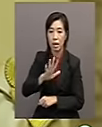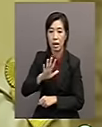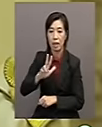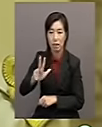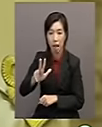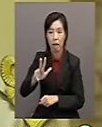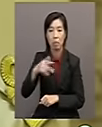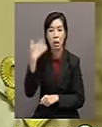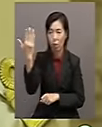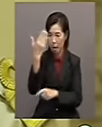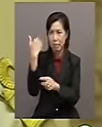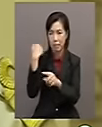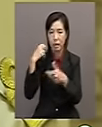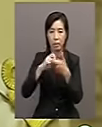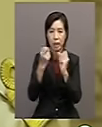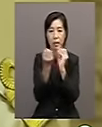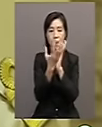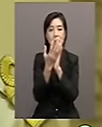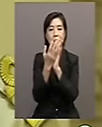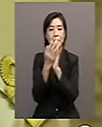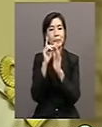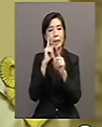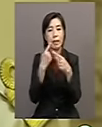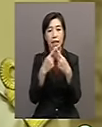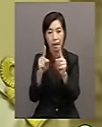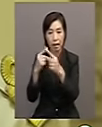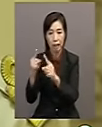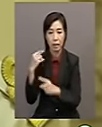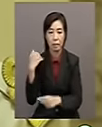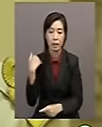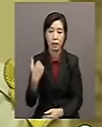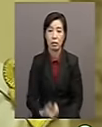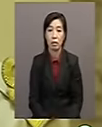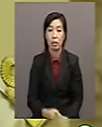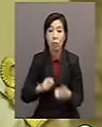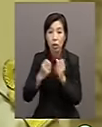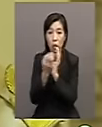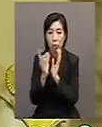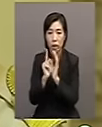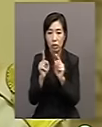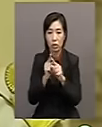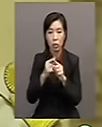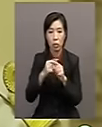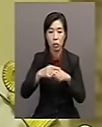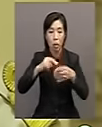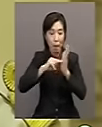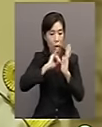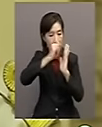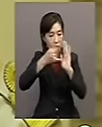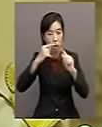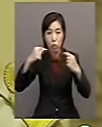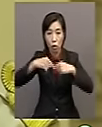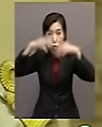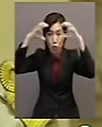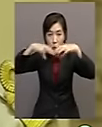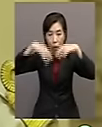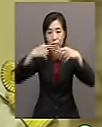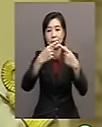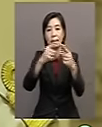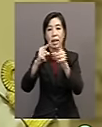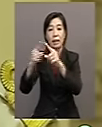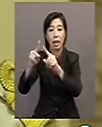จะไม่เหมือนกับช่วงเดือนปกติที่เขาเข้ามาม ันมากขึ้นหรือว่าน้อยลง คือผลกระทบเนี่ยบริเวณฝนที่ตกจะไม่เหมือนกับ